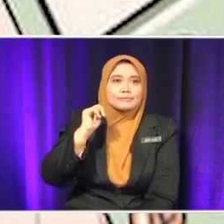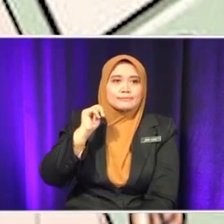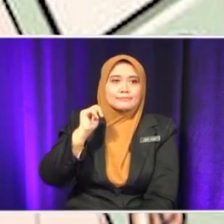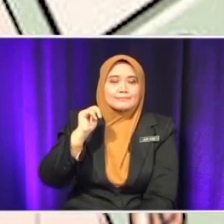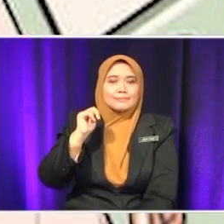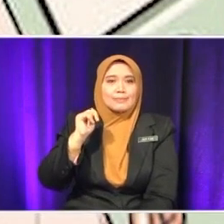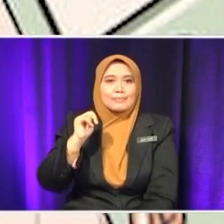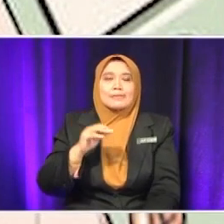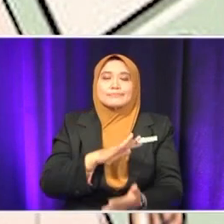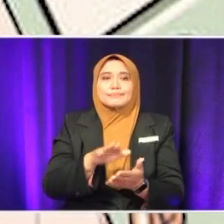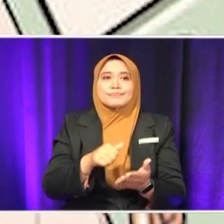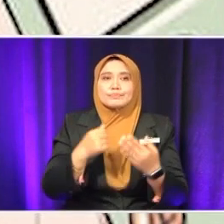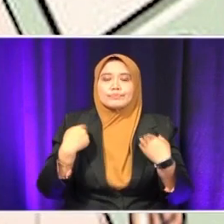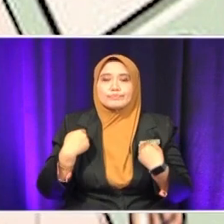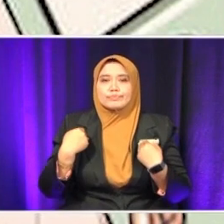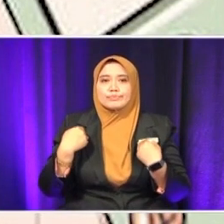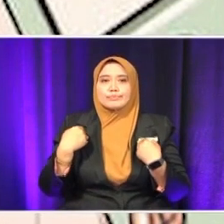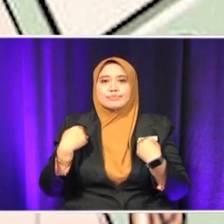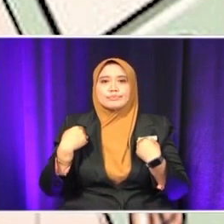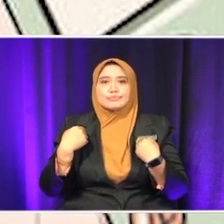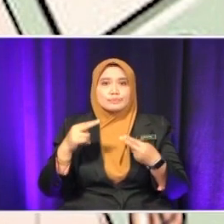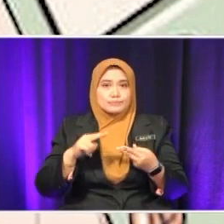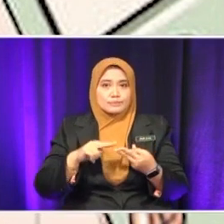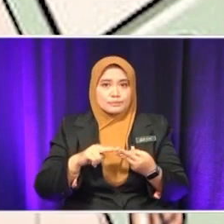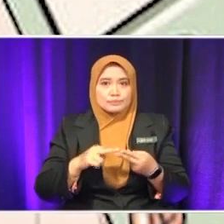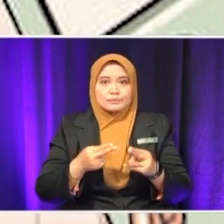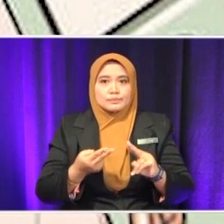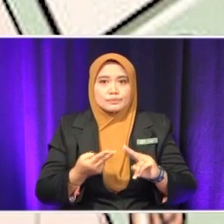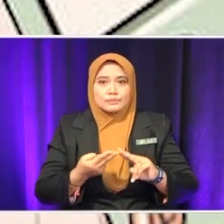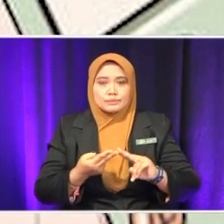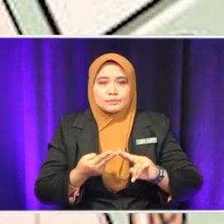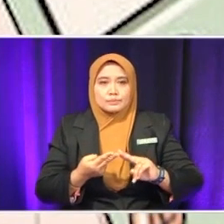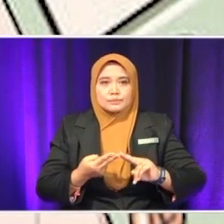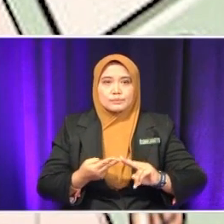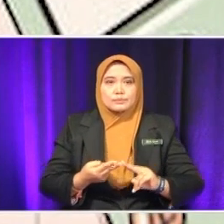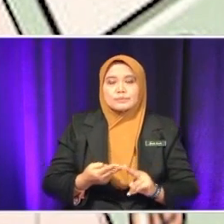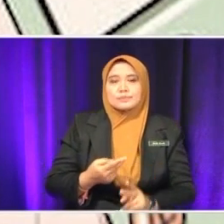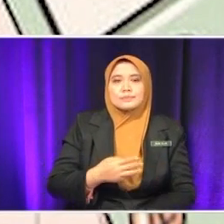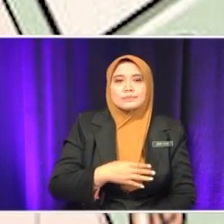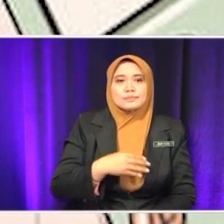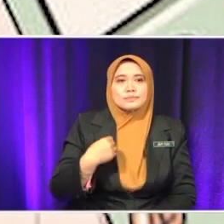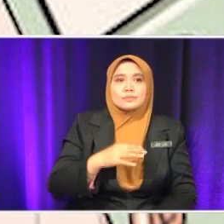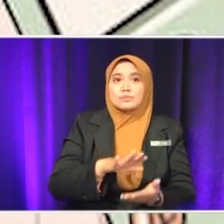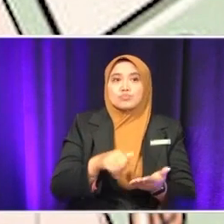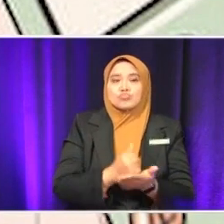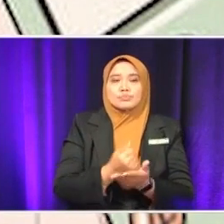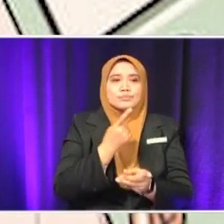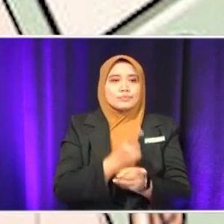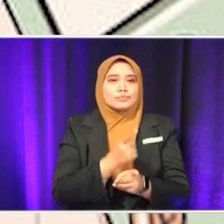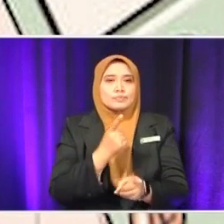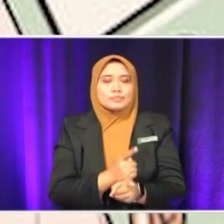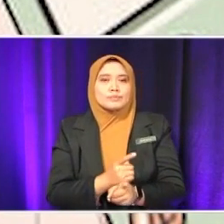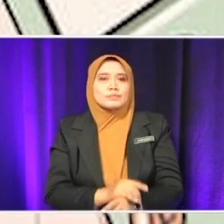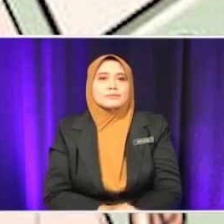Okey, semua pun ada unit dia. Okey, Natasha punya. Dan ada pemberat dia. Terima kasih. Betul semua. Okey, bagus.